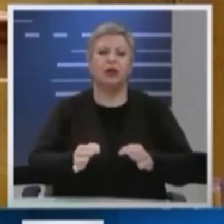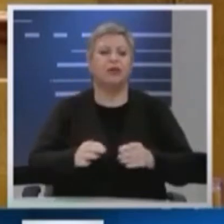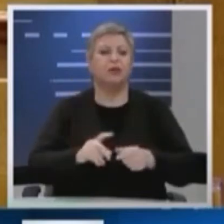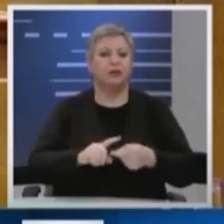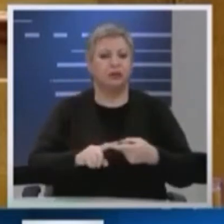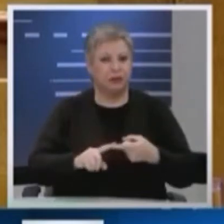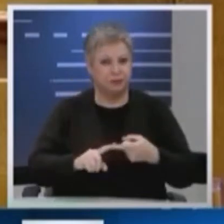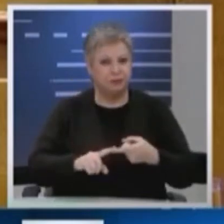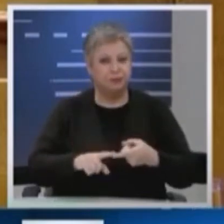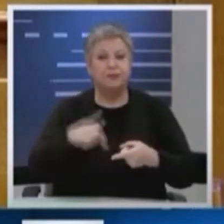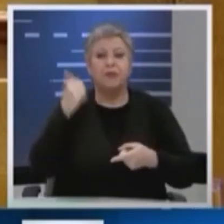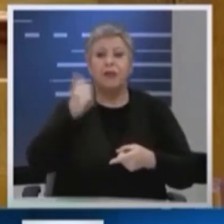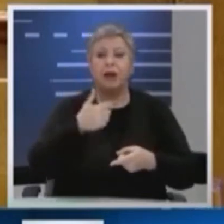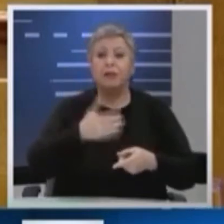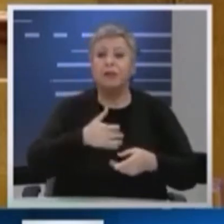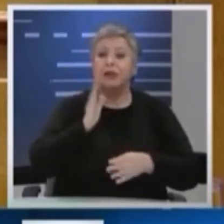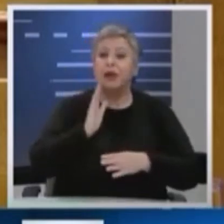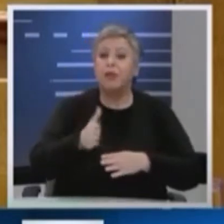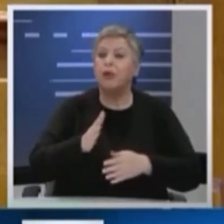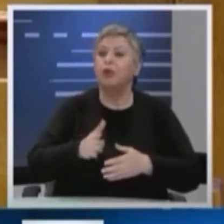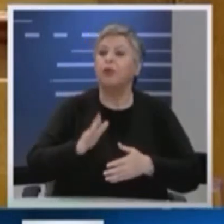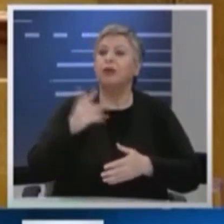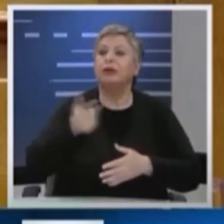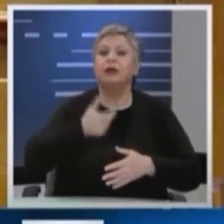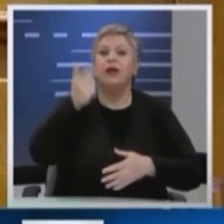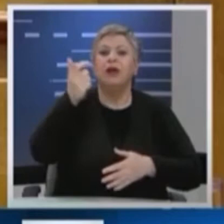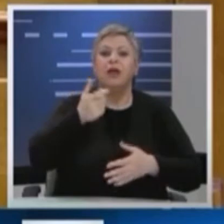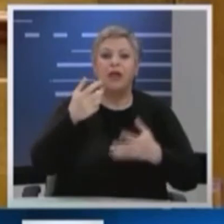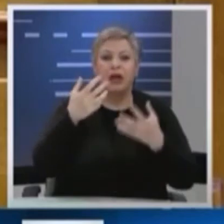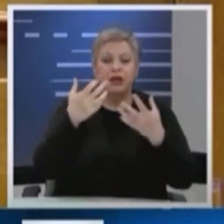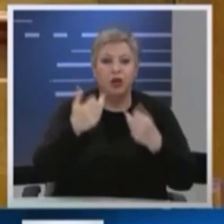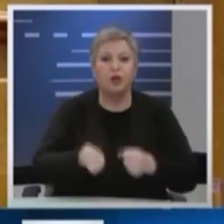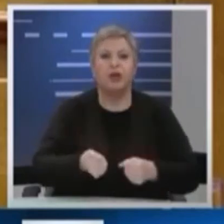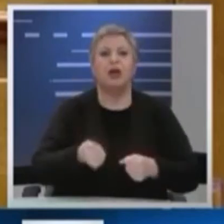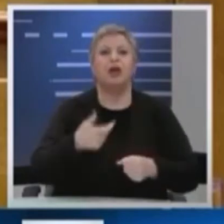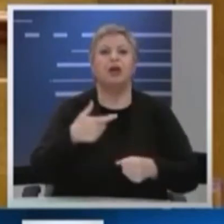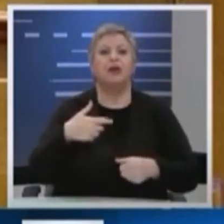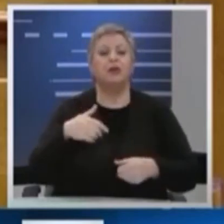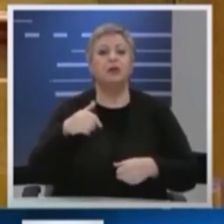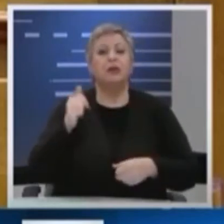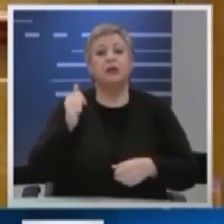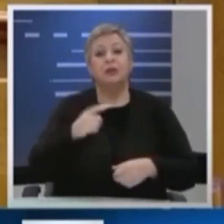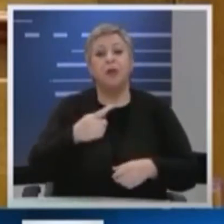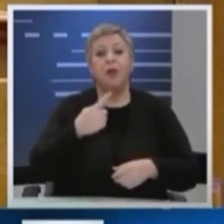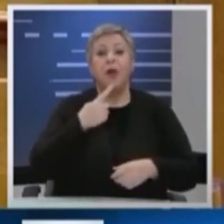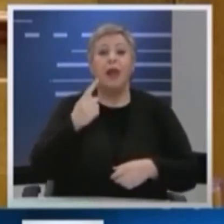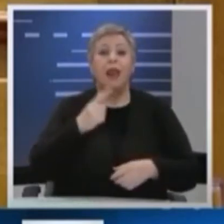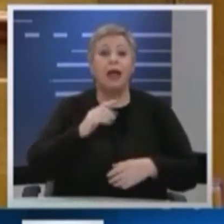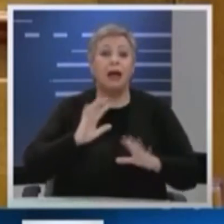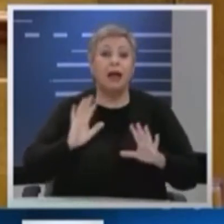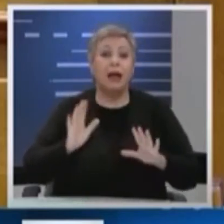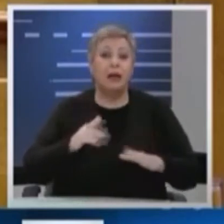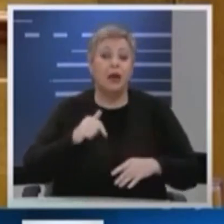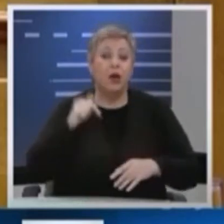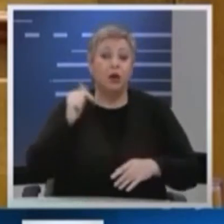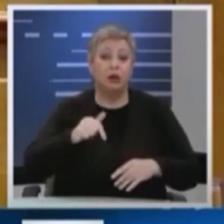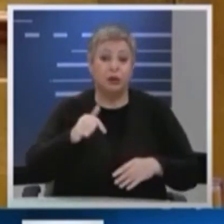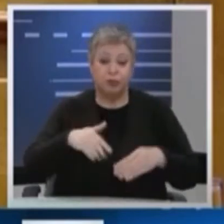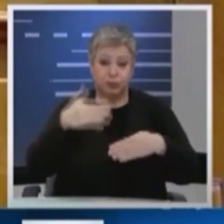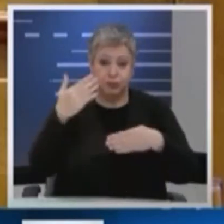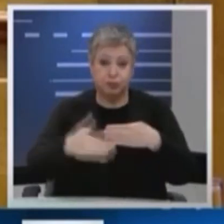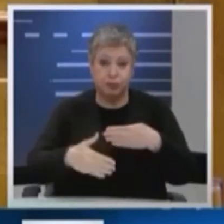Η έξοδος της χώρας στις αγορές, που θα γινόταν αυτόματα την επόμενη της τυπικής λήξης του